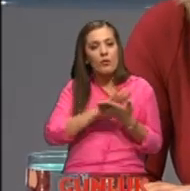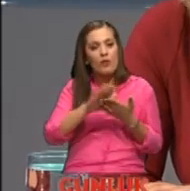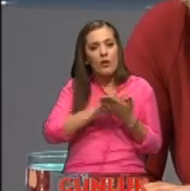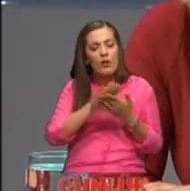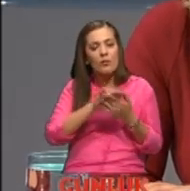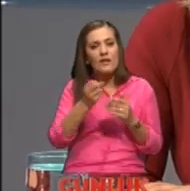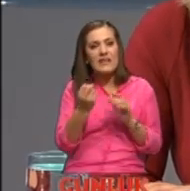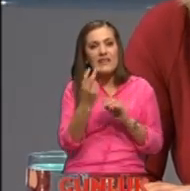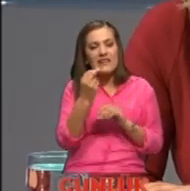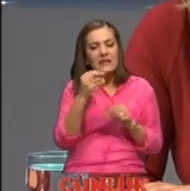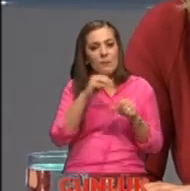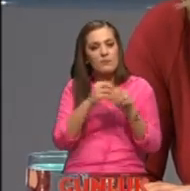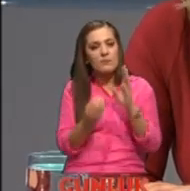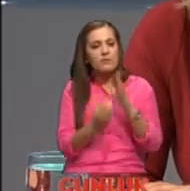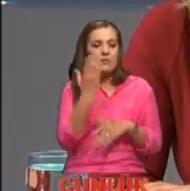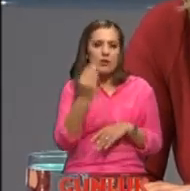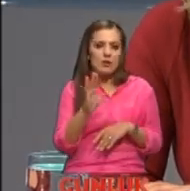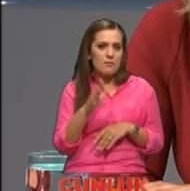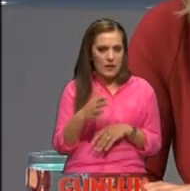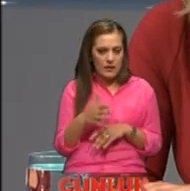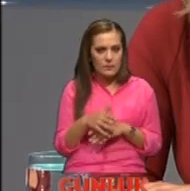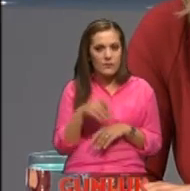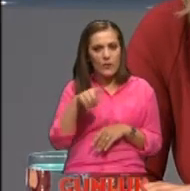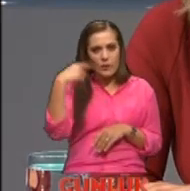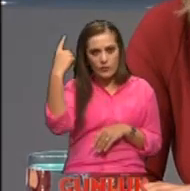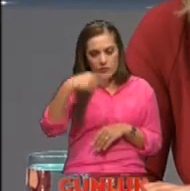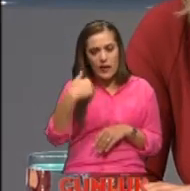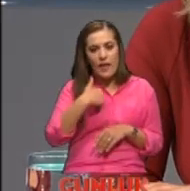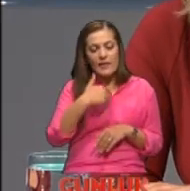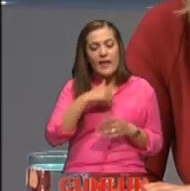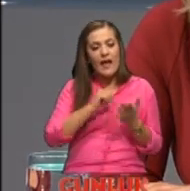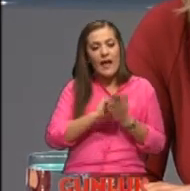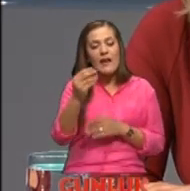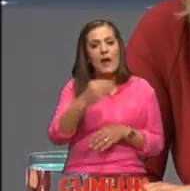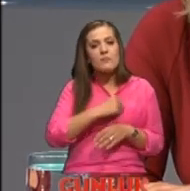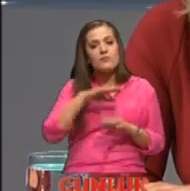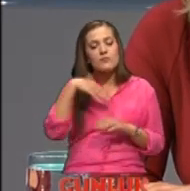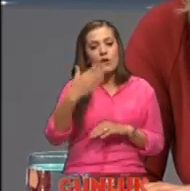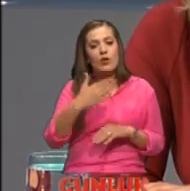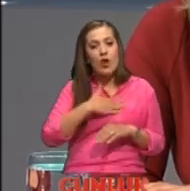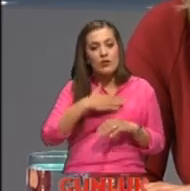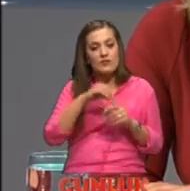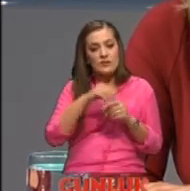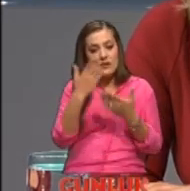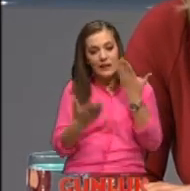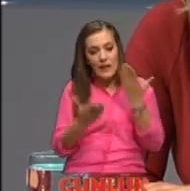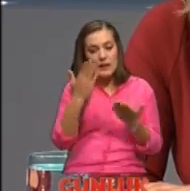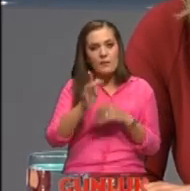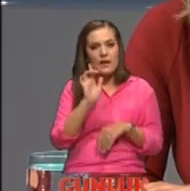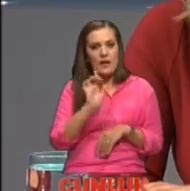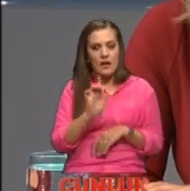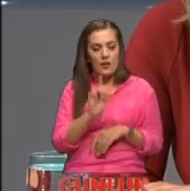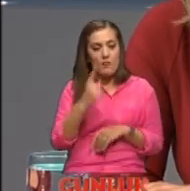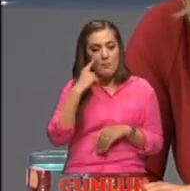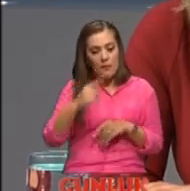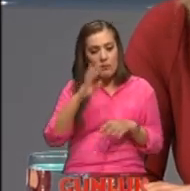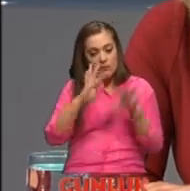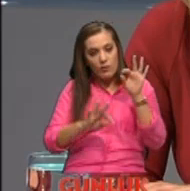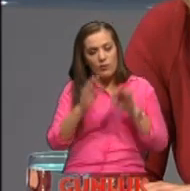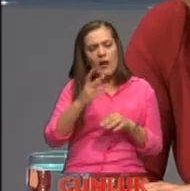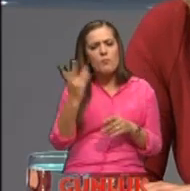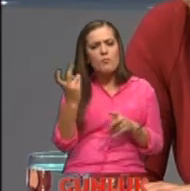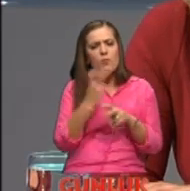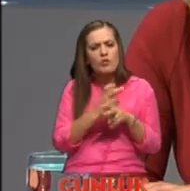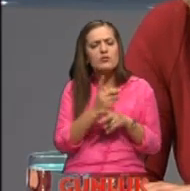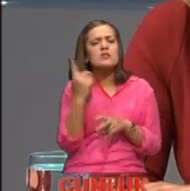dediğimiz mastit durumuyla karşı karşıya kalabiliriz. O yüzden annenin her emzirme sonrası göğüslerini değerlendirmesi gerekiyor. Eğer boşsa